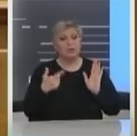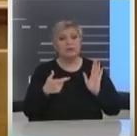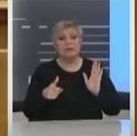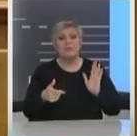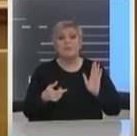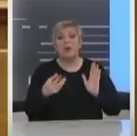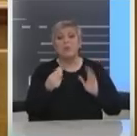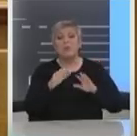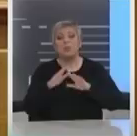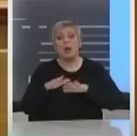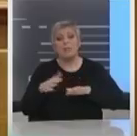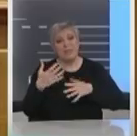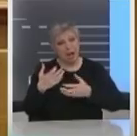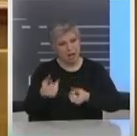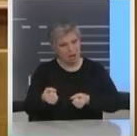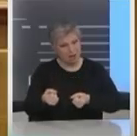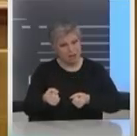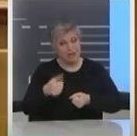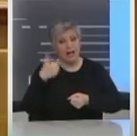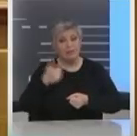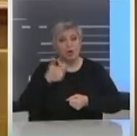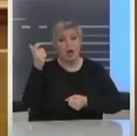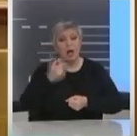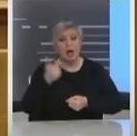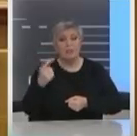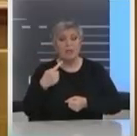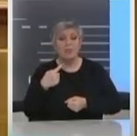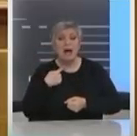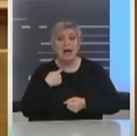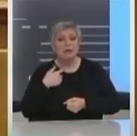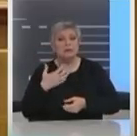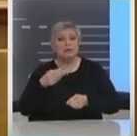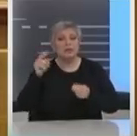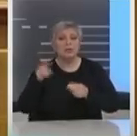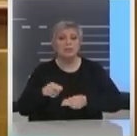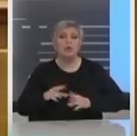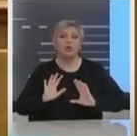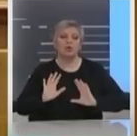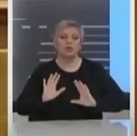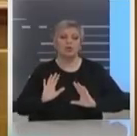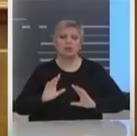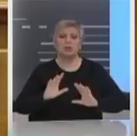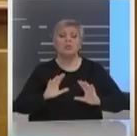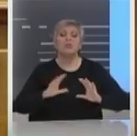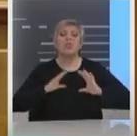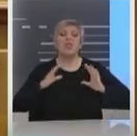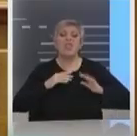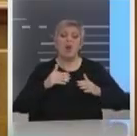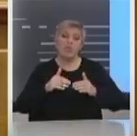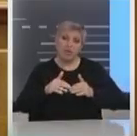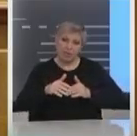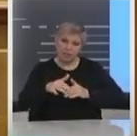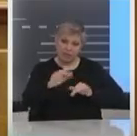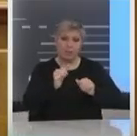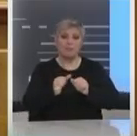δεν θα χάσει το μέχρι στιγμής επίδομά του. Σας καλώ να το κάνετε έστω και τώρα, όχι σε λίγους μήνες, όπως μας είπε ο